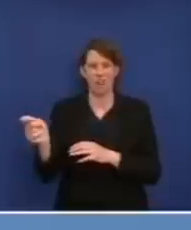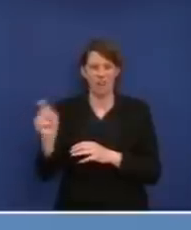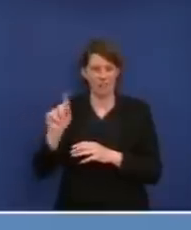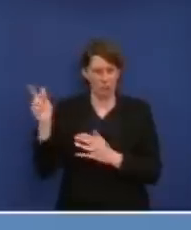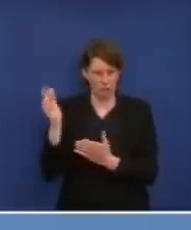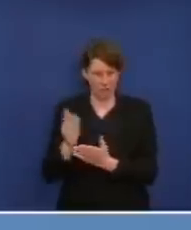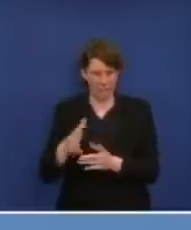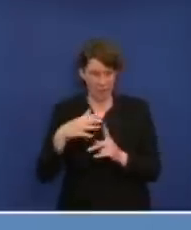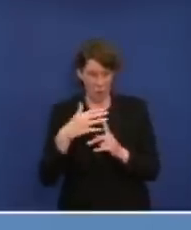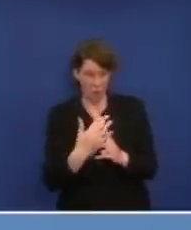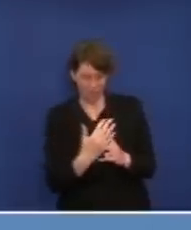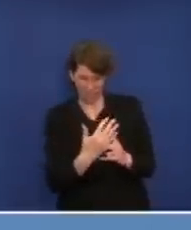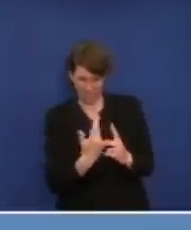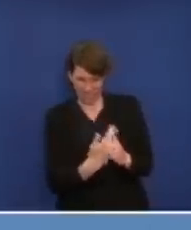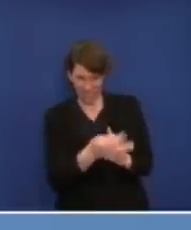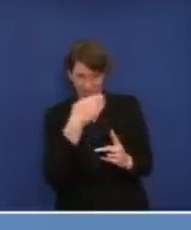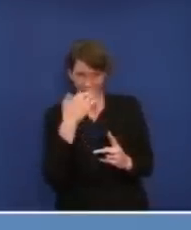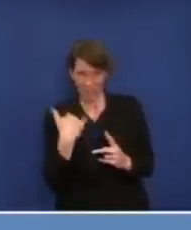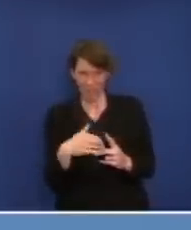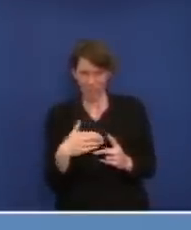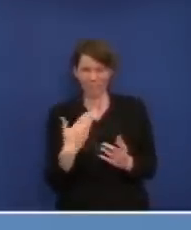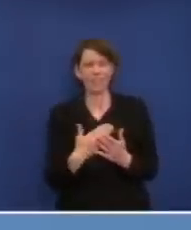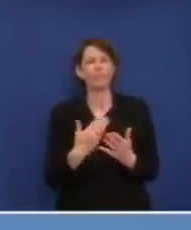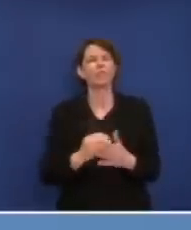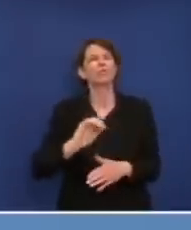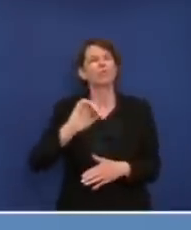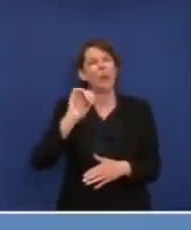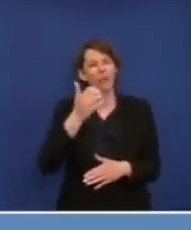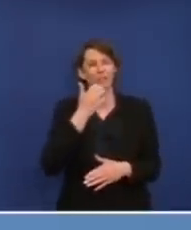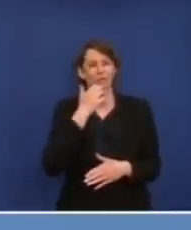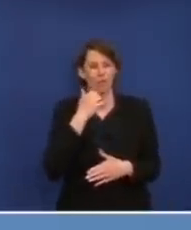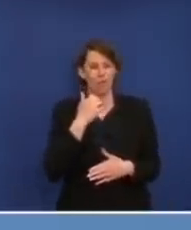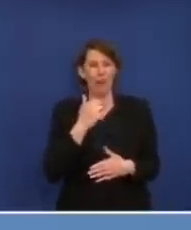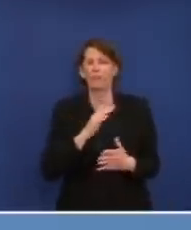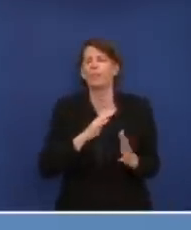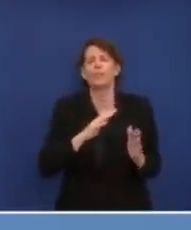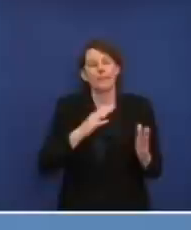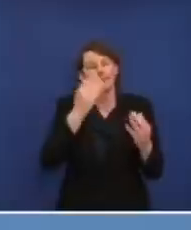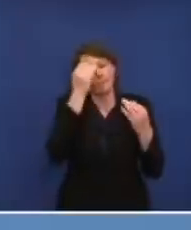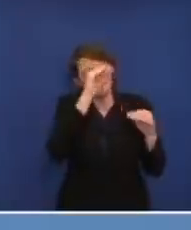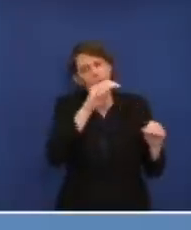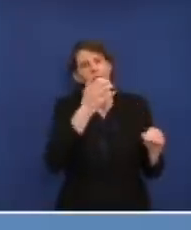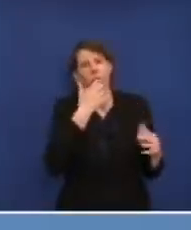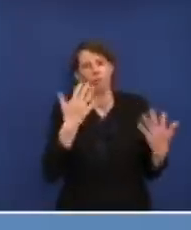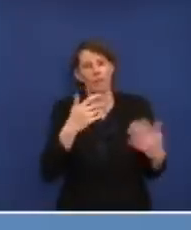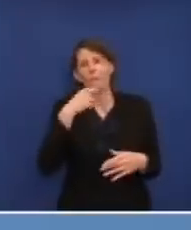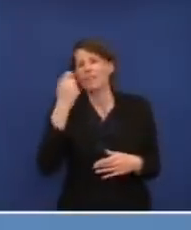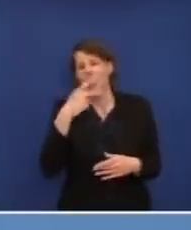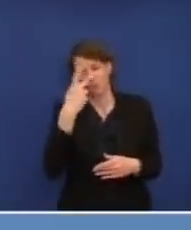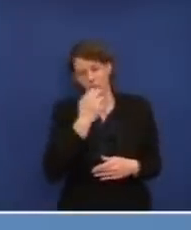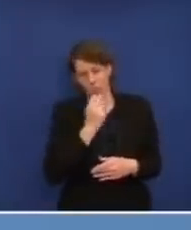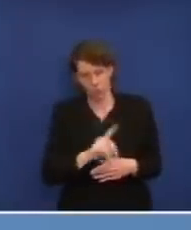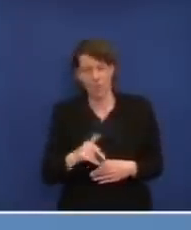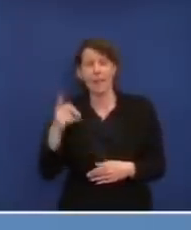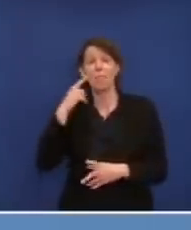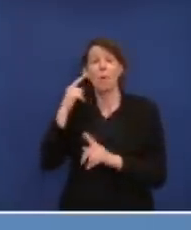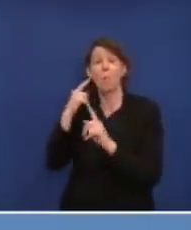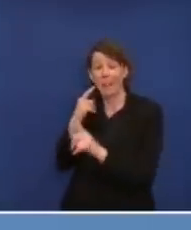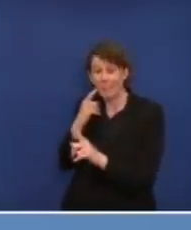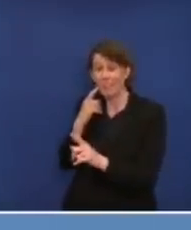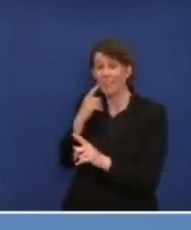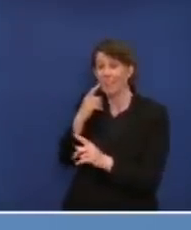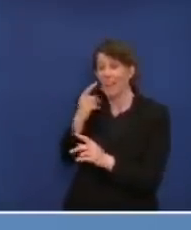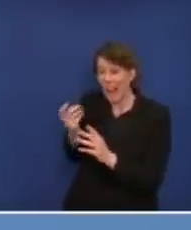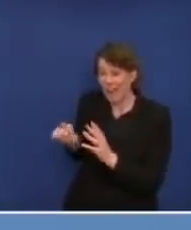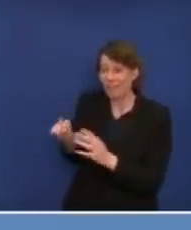Wochenende gestellt wird, würde ich zunächst gerne mal, damit es hier kein Missverständnis gibt, sagen, wir haben derzeit keine gesicherten Erkenntnisse